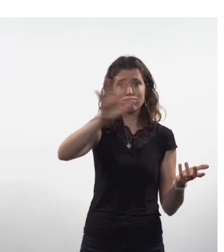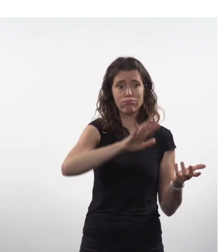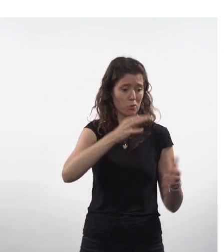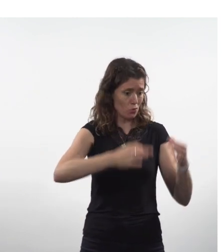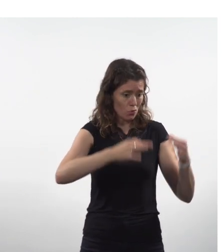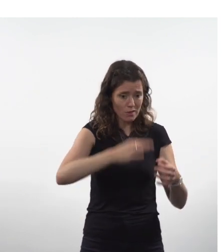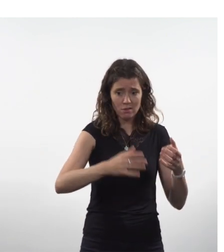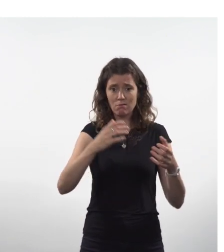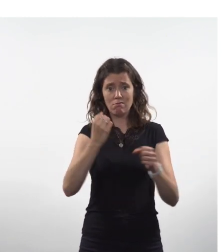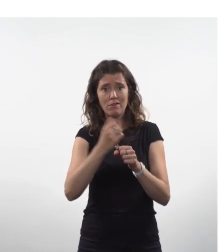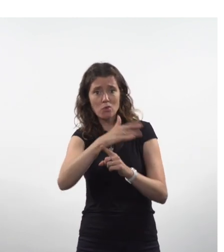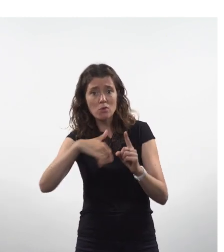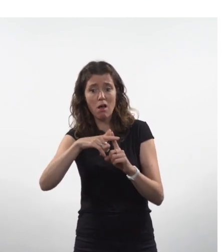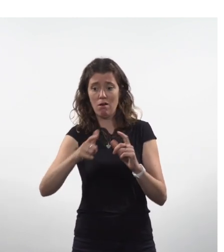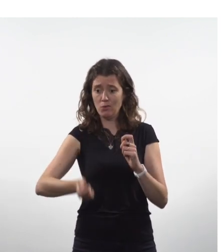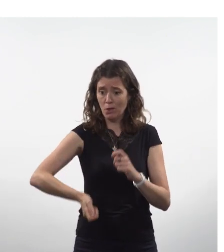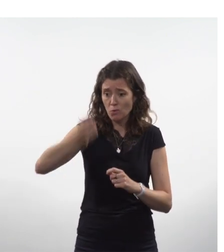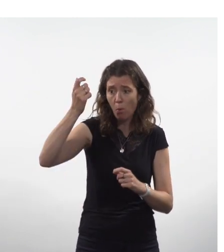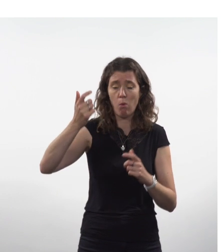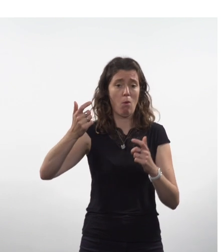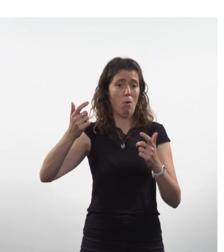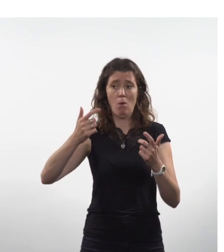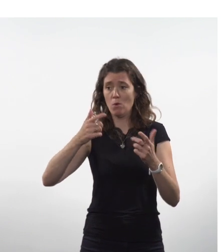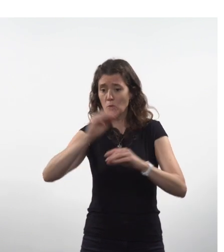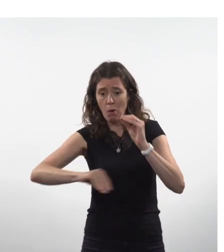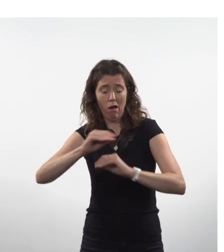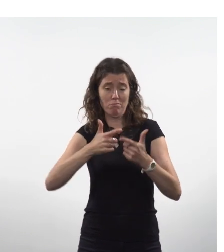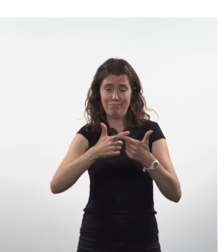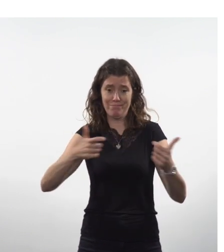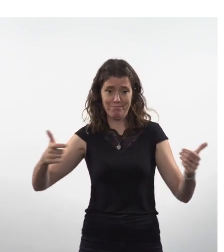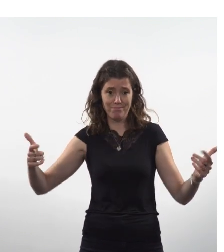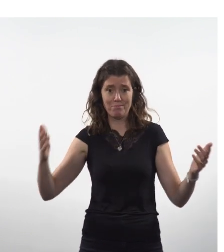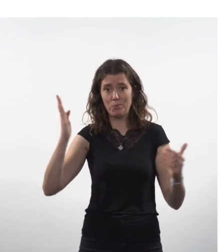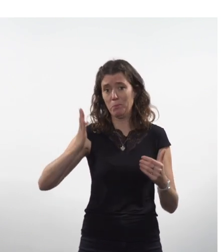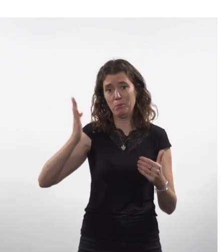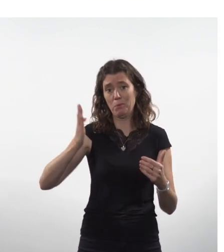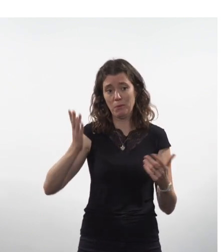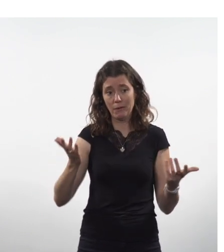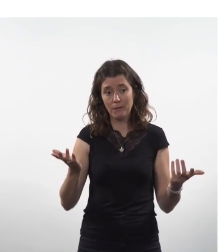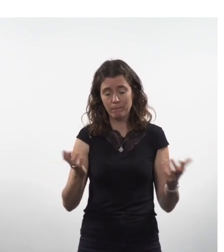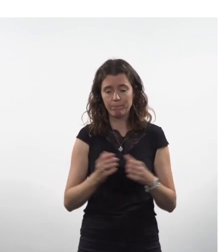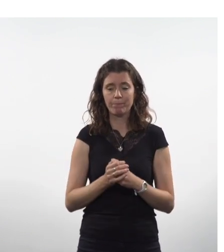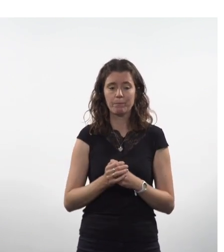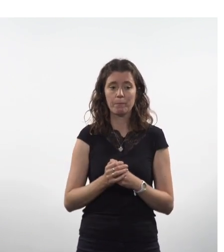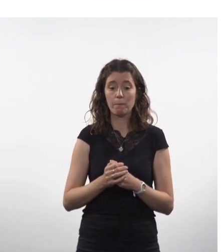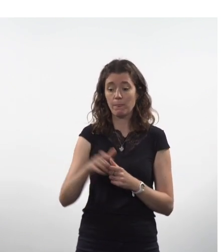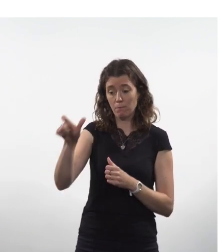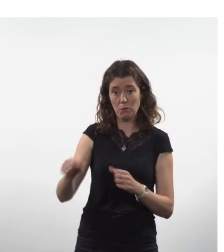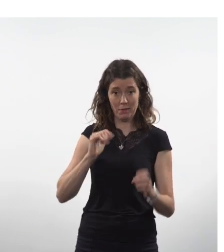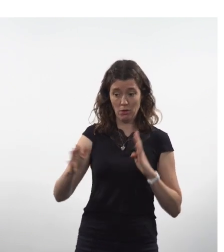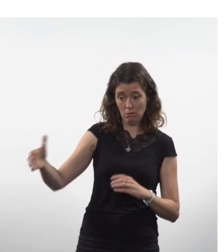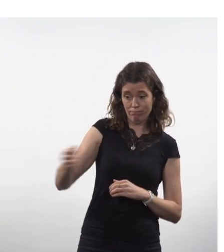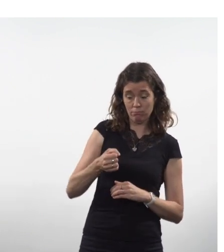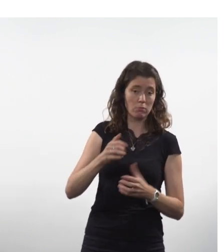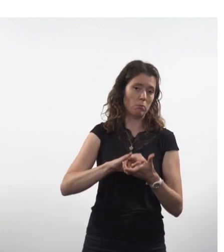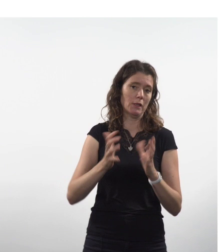du travail social, de l'éducation. Et mobiliser un intermédiateur, c'est très